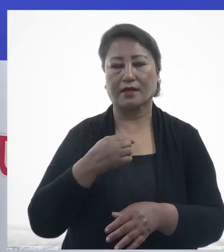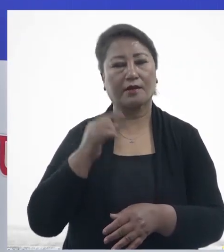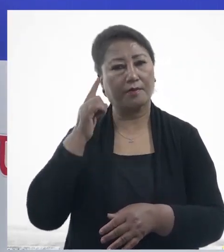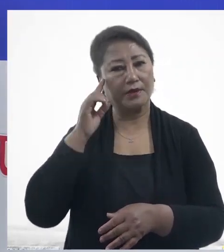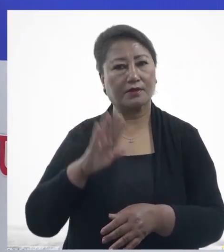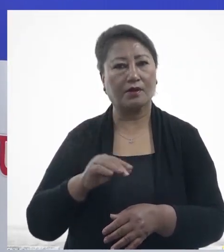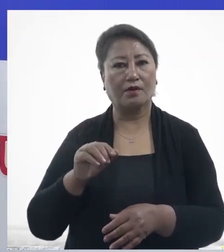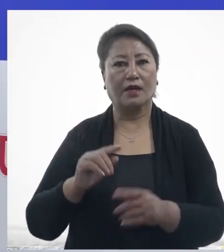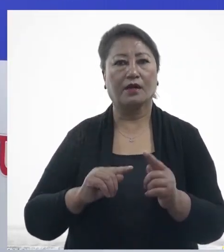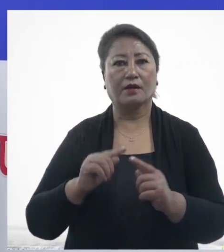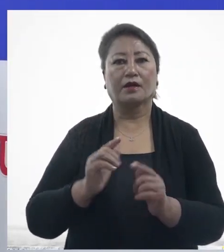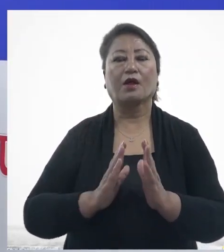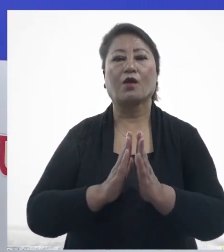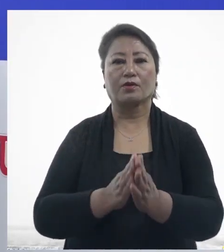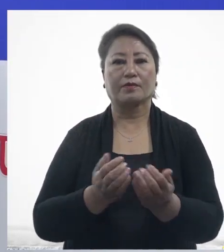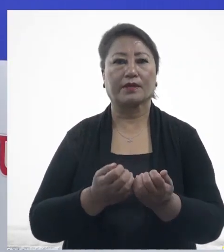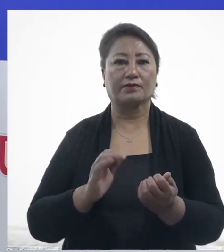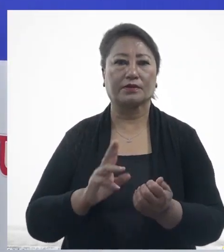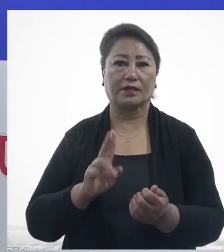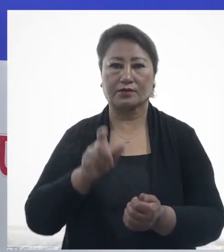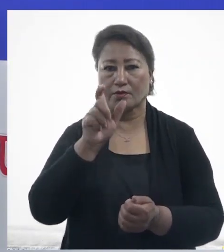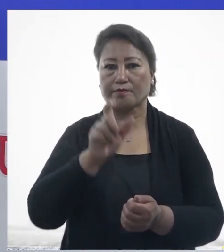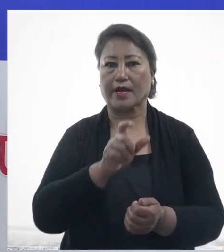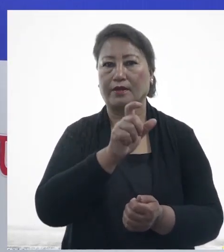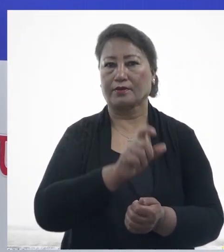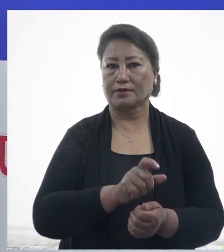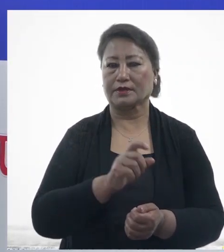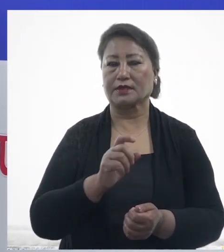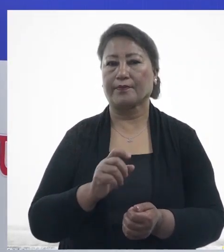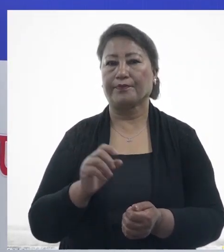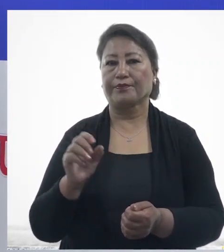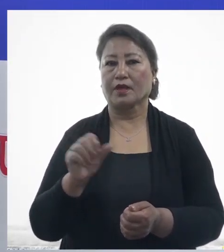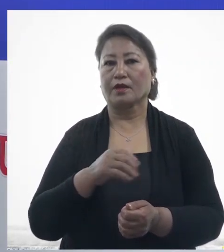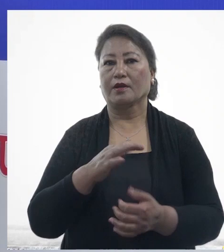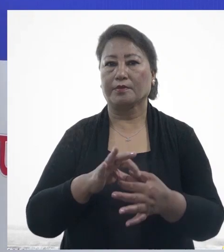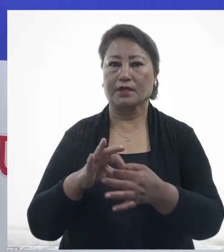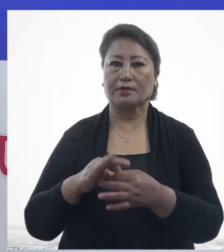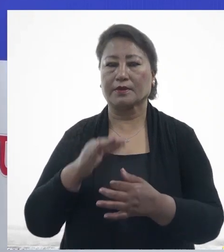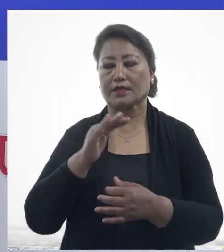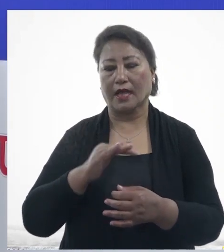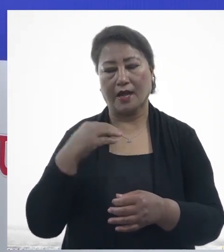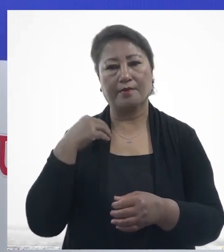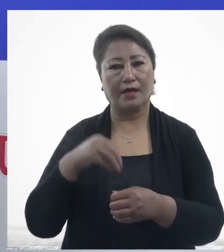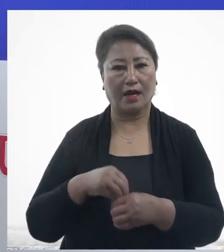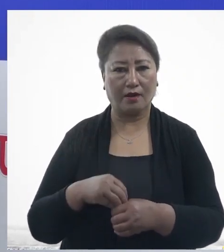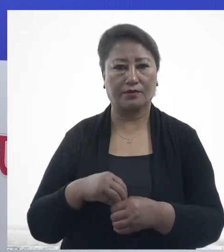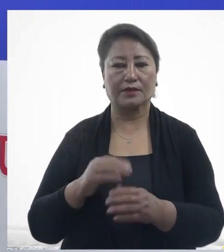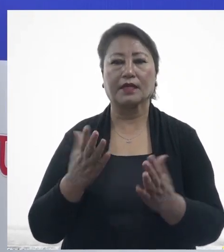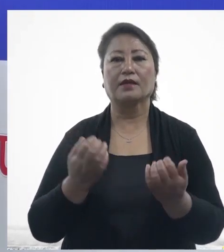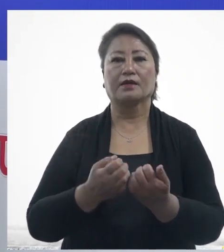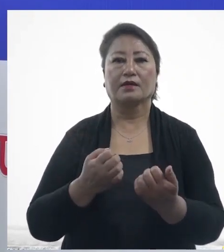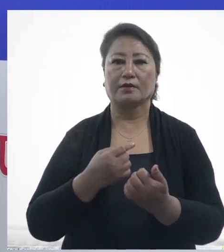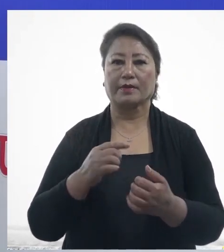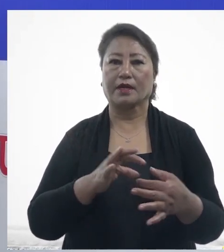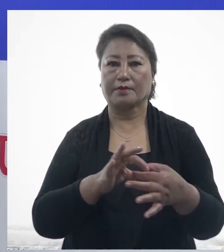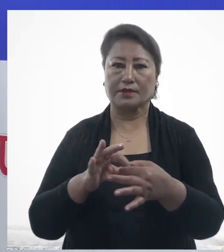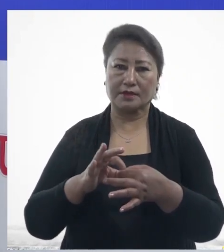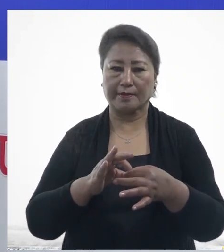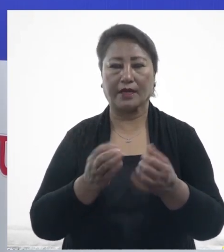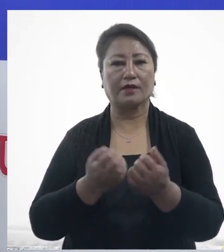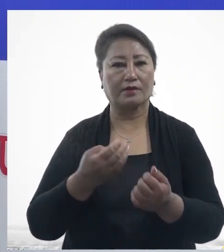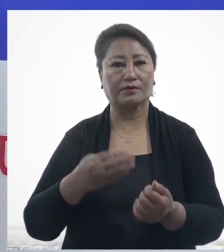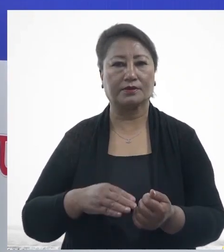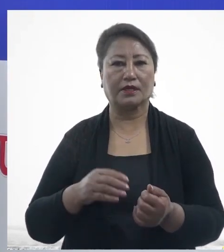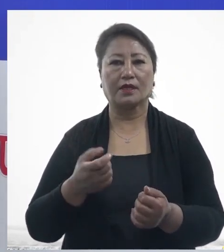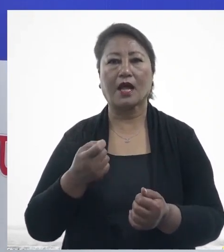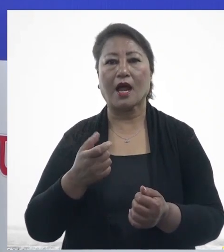उहाँले कहिले हामीलाई रिक्वेस्ट पनि गर्नुहुन्छ कि हामीसँग एउटा यस्तो व्यक्ति हुनुहुन्छ जसलाई चाहिँ तपाईँले मिल्छ भने त्यहाँ कुनै तालिममा राखिदिनुहोस् या उहाँले हामीले के गर्ने भन्ने हामी समन्वय पनि हामीसँग गर्नुहुन्छ तर